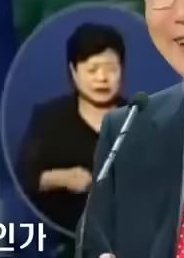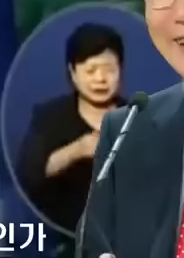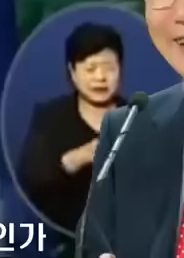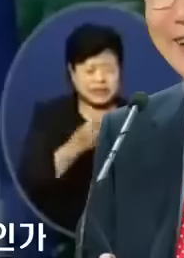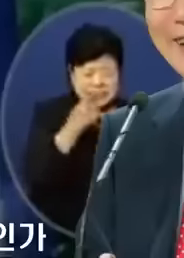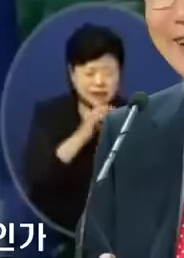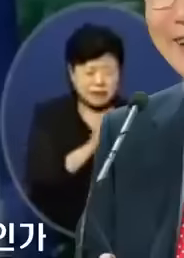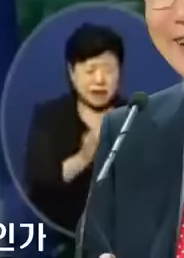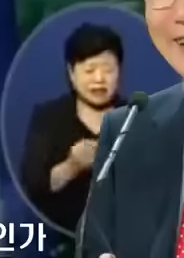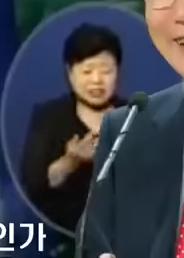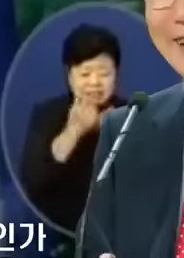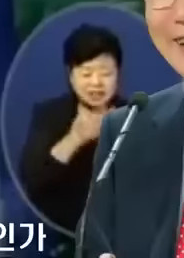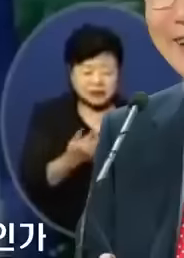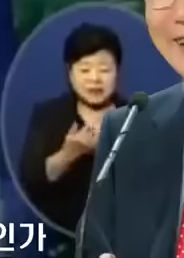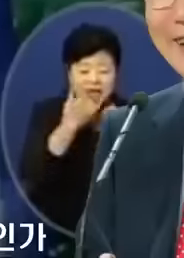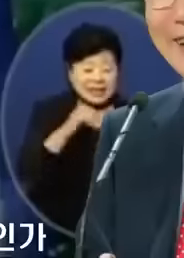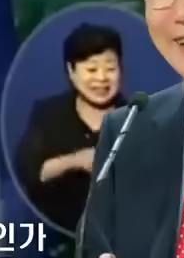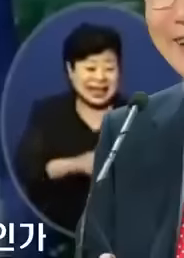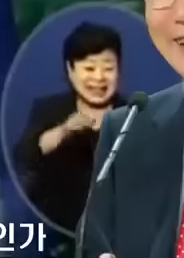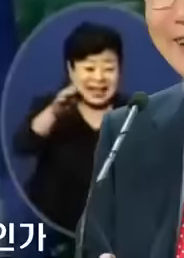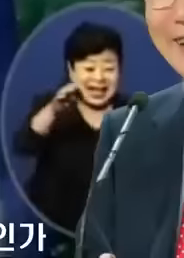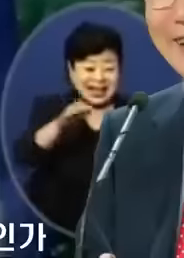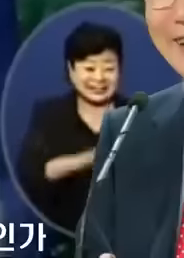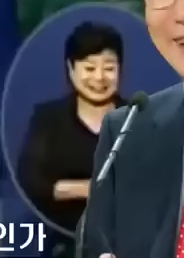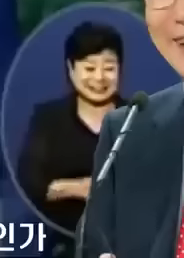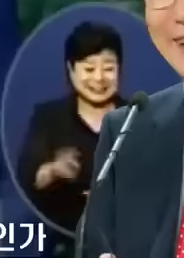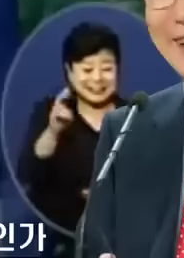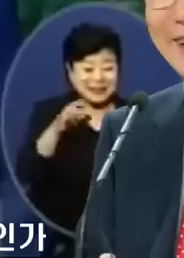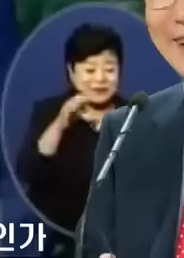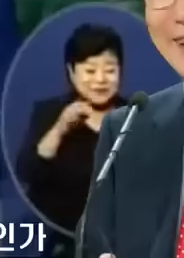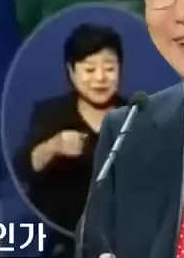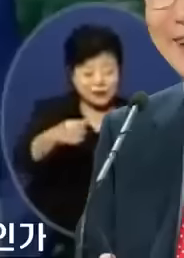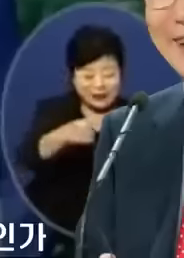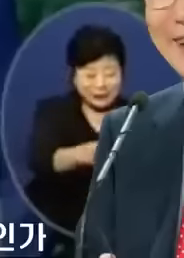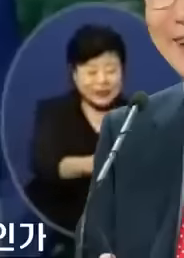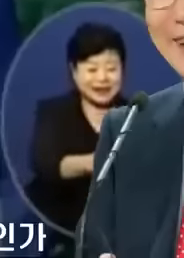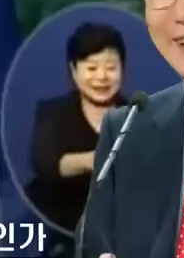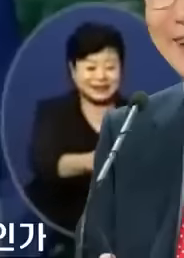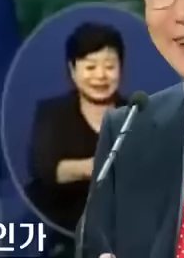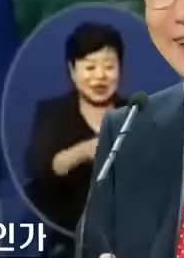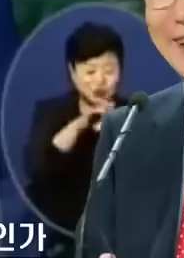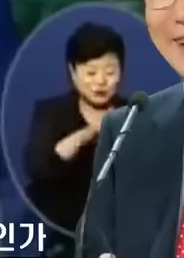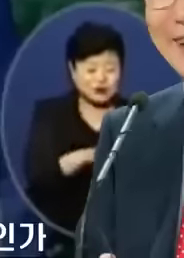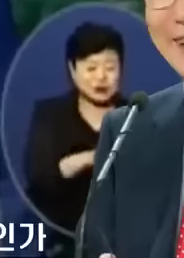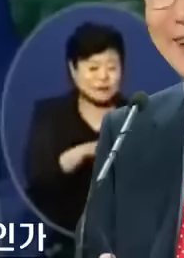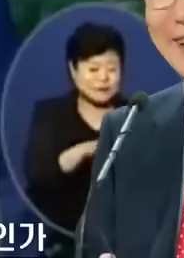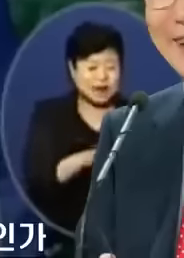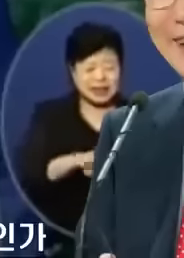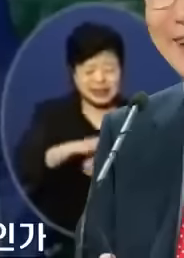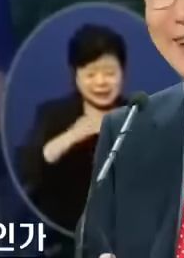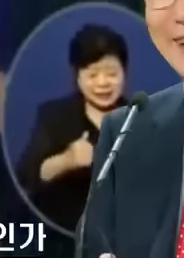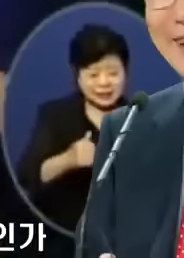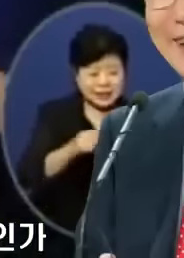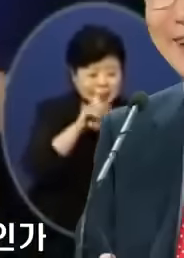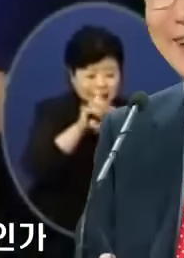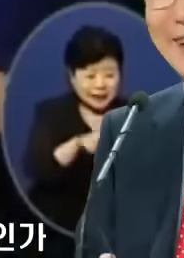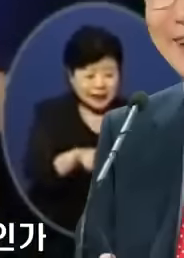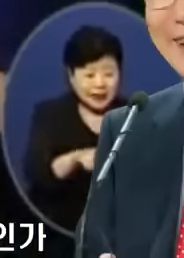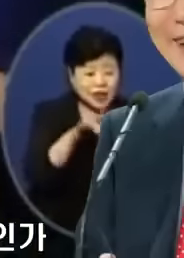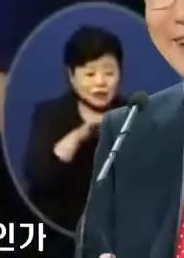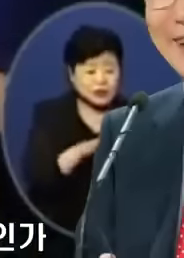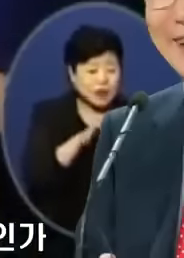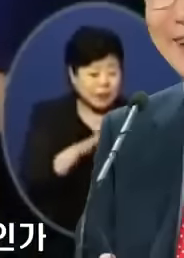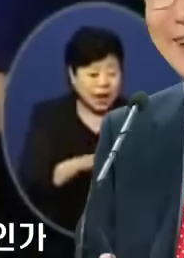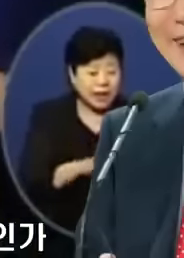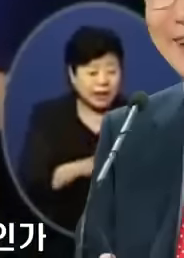가시밭에 백합화 예수 향기 날린다 그렇게 말하면서 담대하게 귀신과 마귀를 대적해 나가면